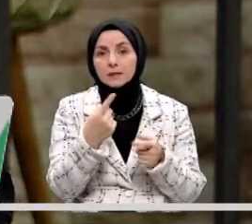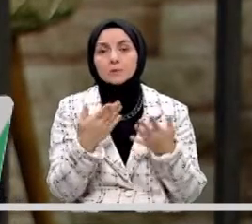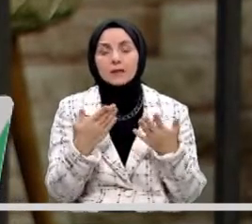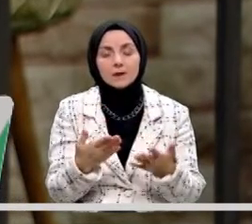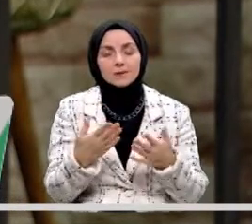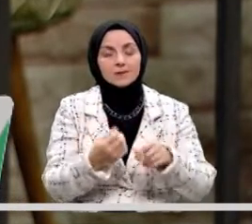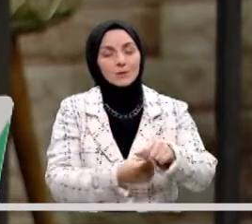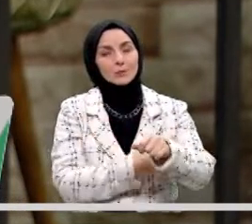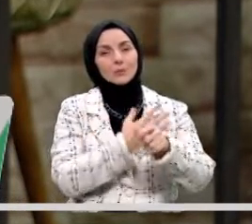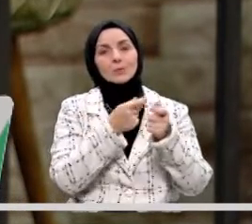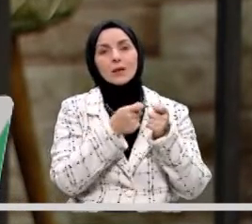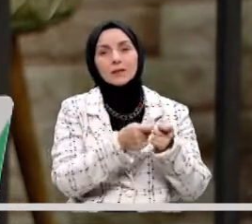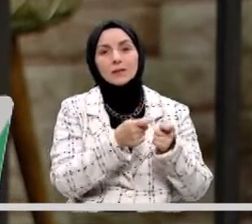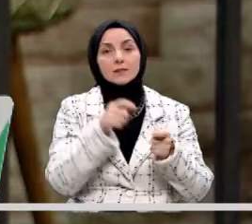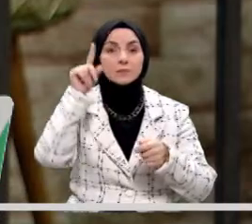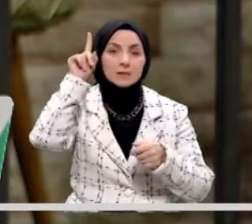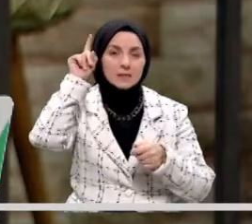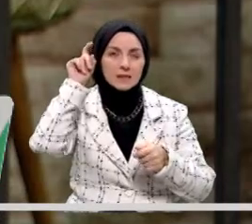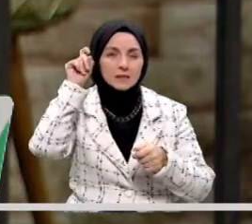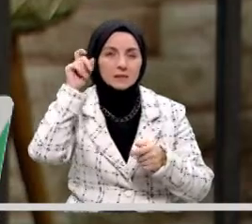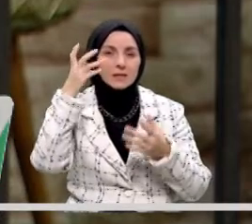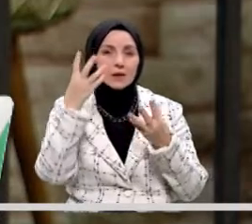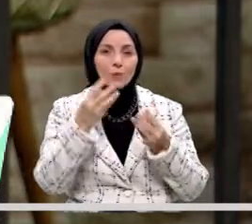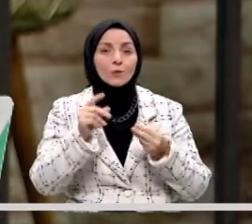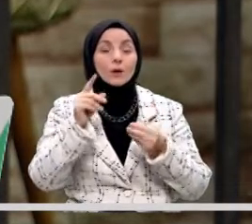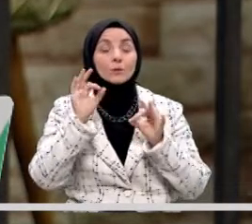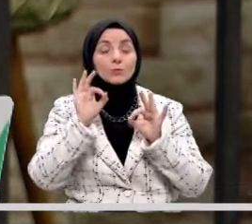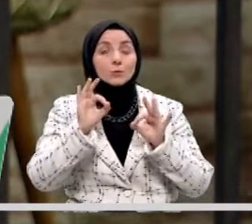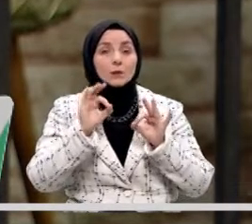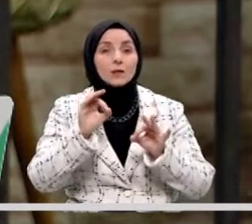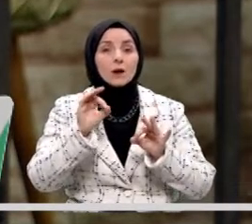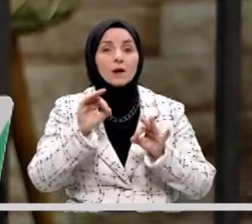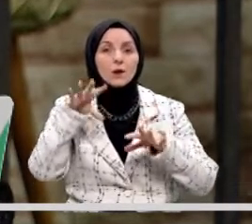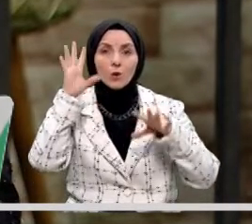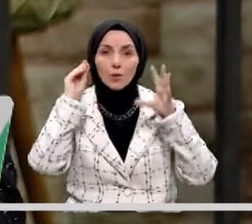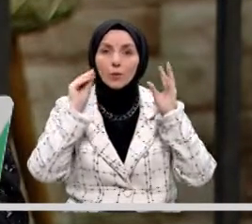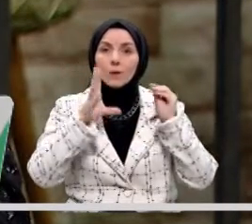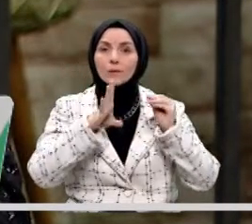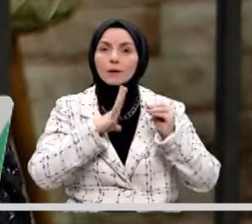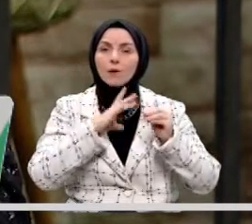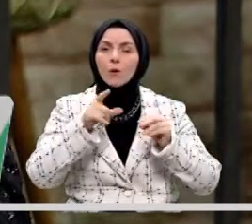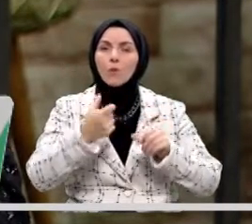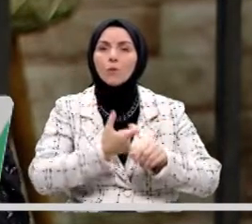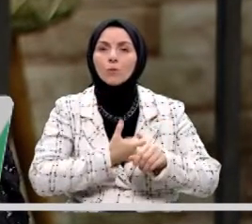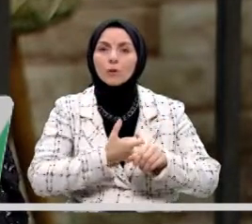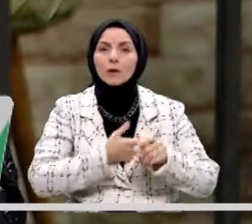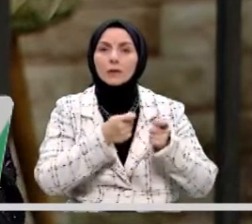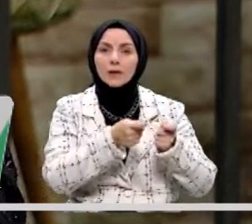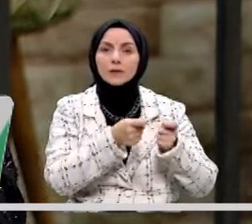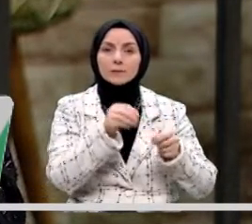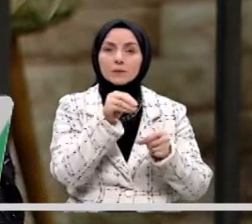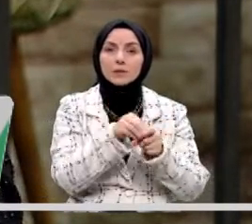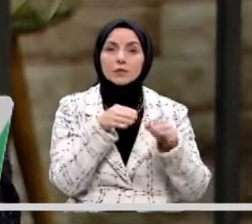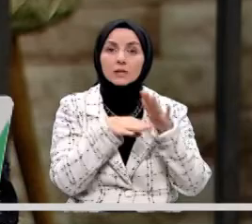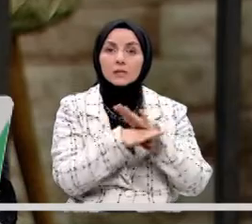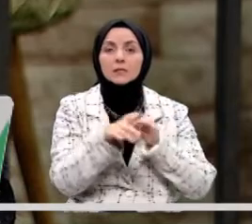duygusal eğitim çünkü zihinsel anlamda mutlaka bir yerde öğreniyorsunuz mutlaka o kurallı eğitimin içine girdiğiniz zaman çocuk